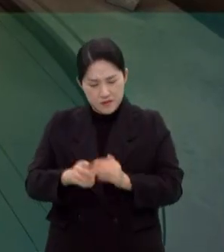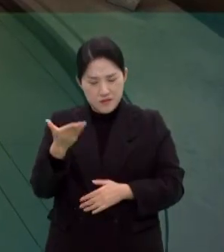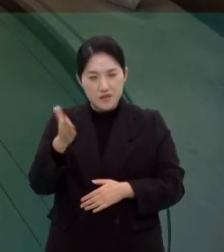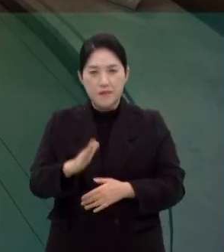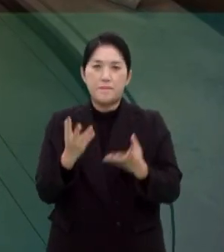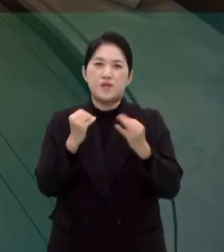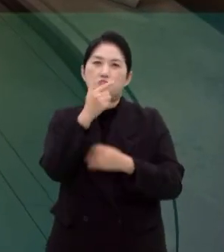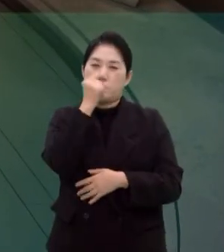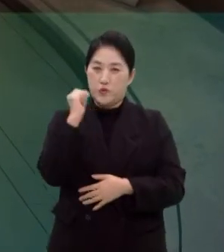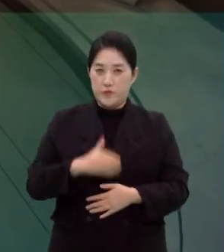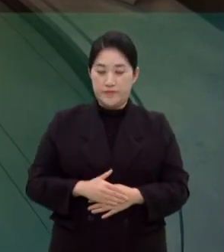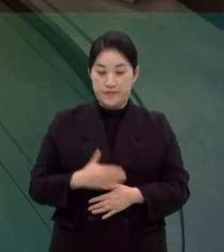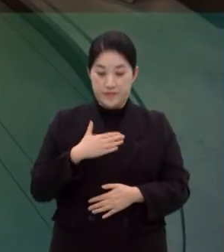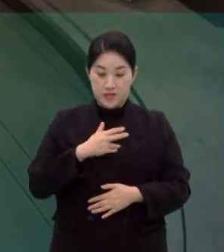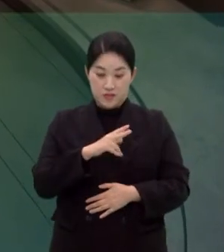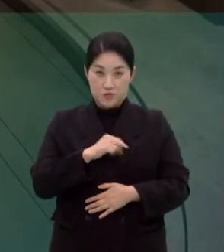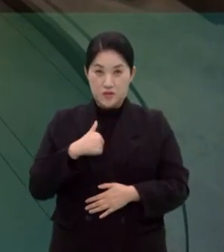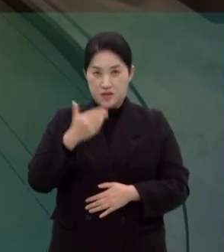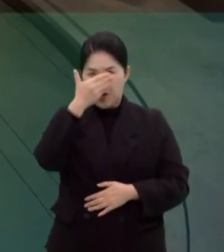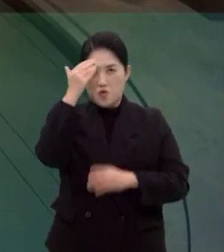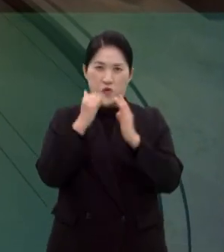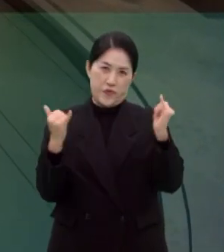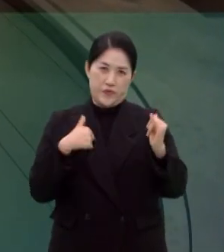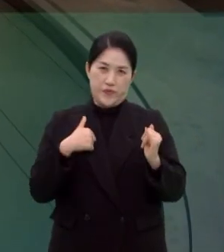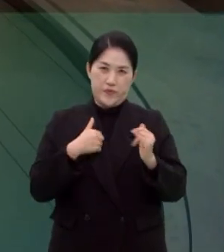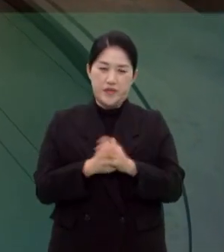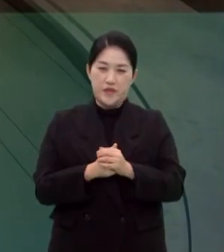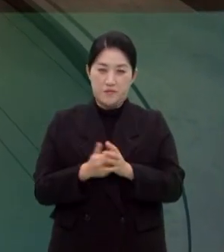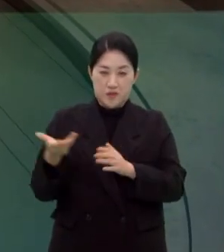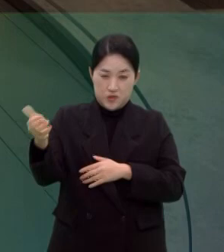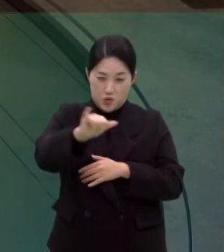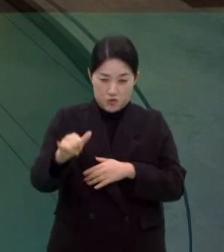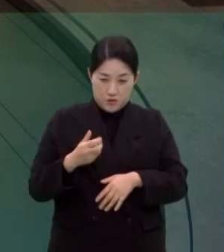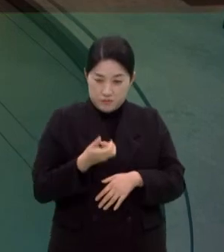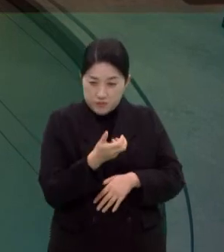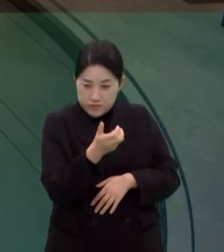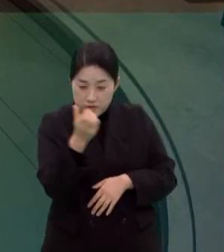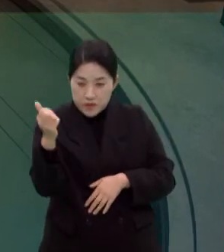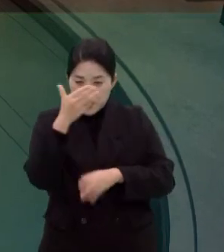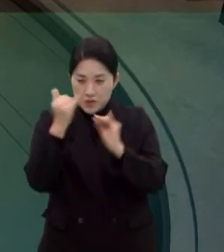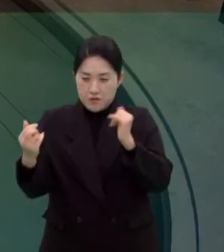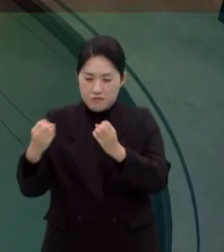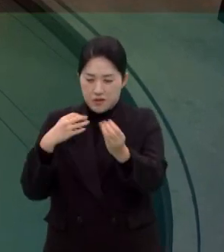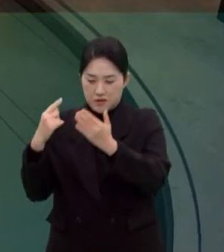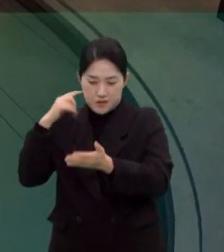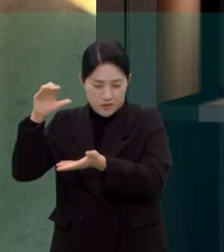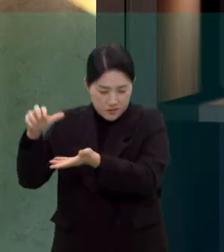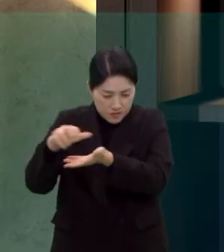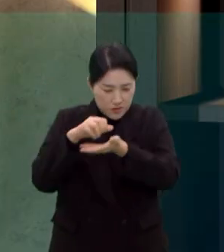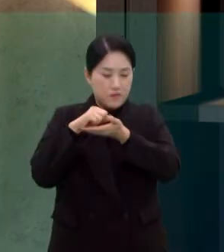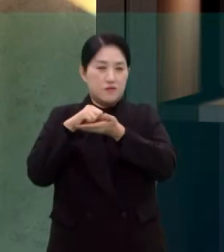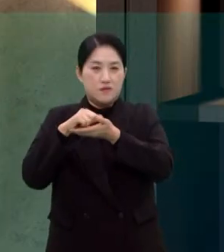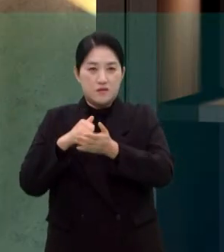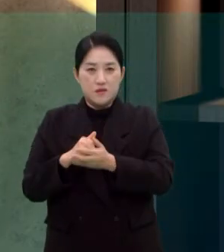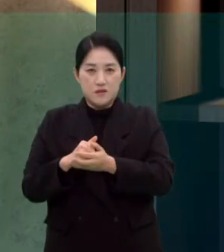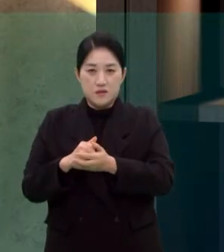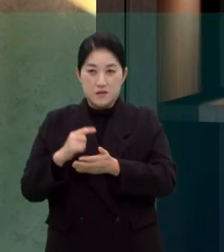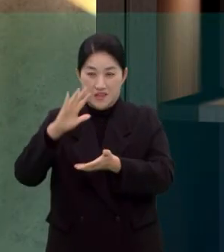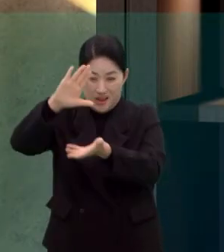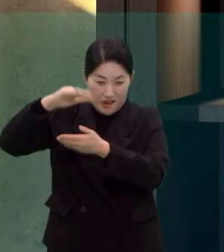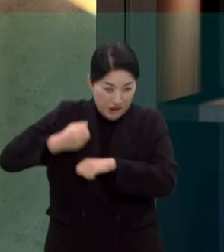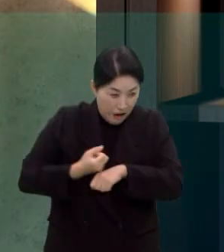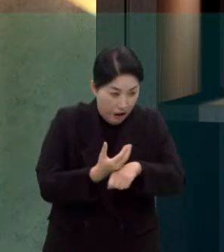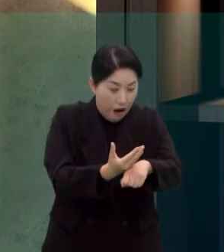청년 국회의원으로서 전국을 다니며 청년들의 목소리를 직접 들어보았습니다. 홀로 대변할 수